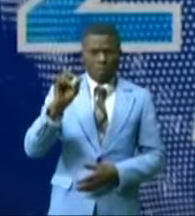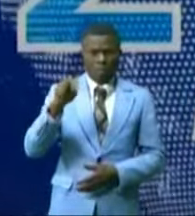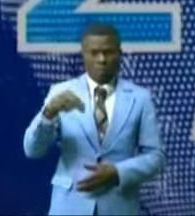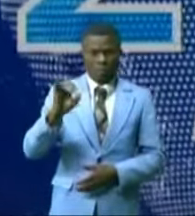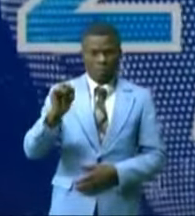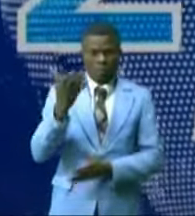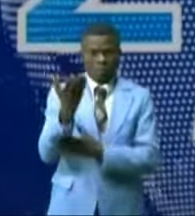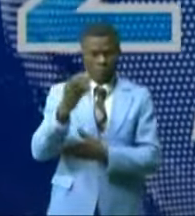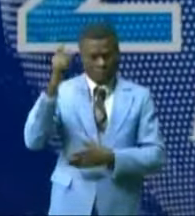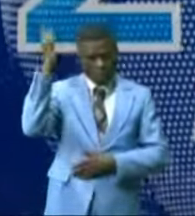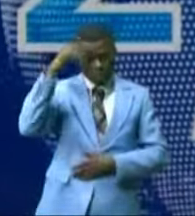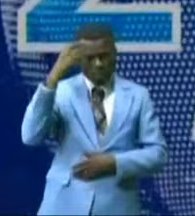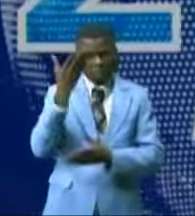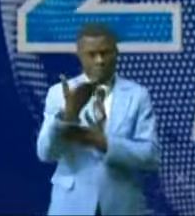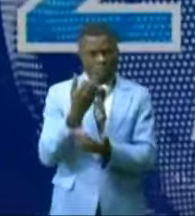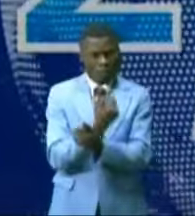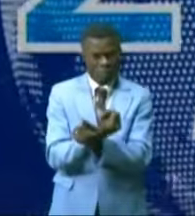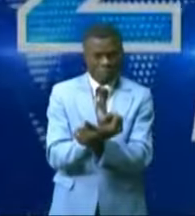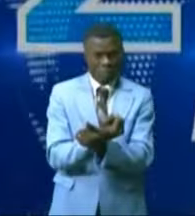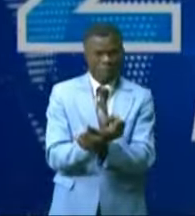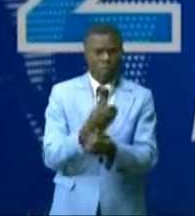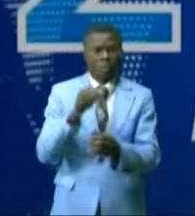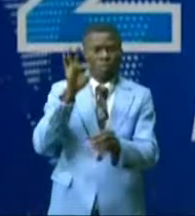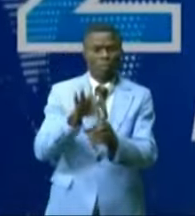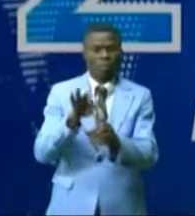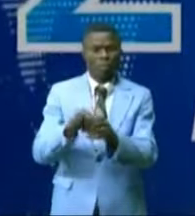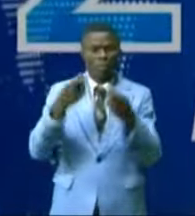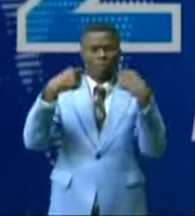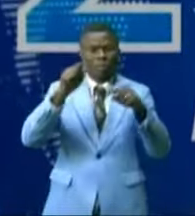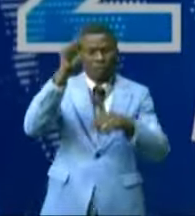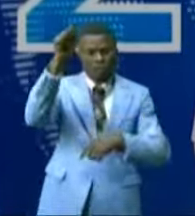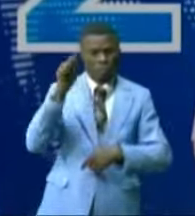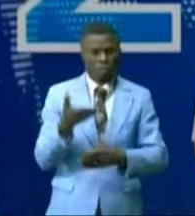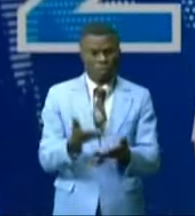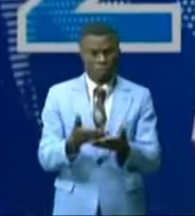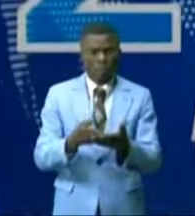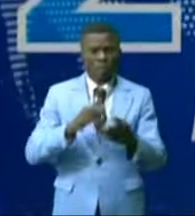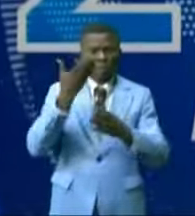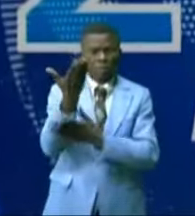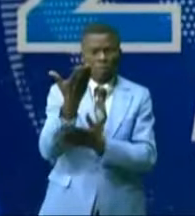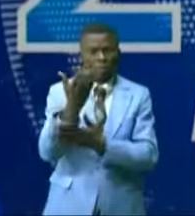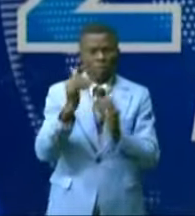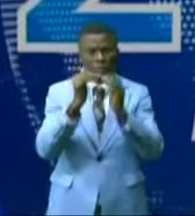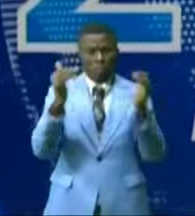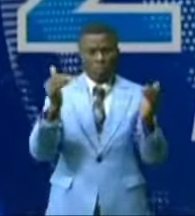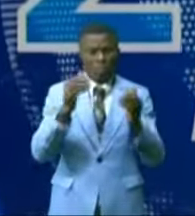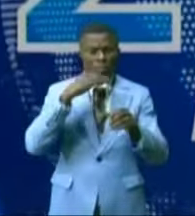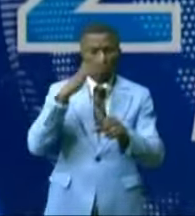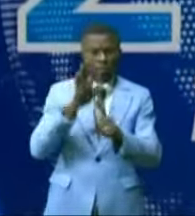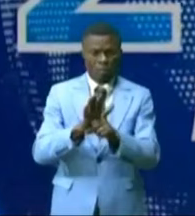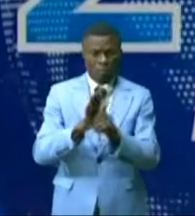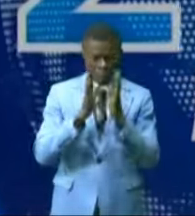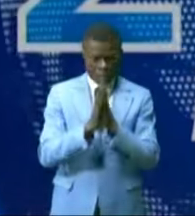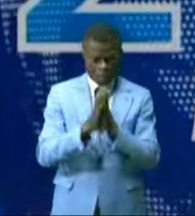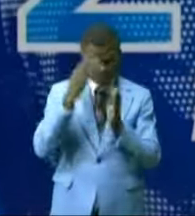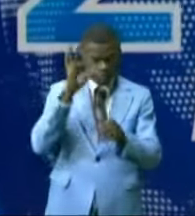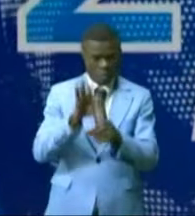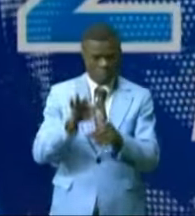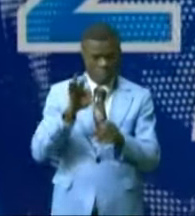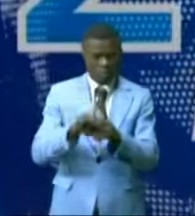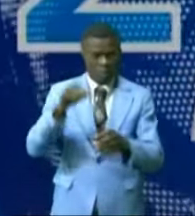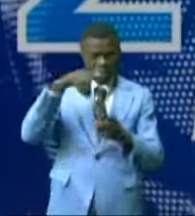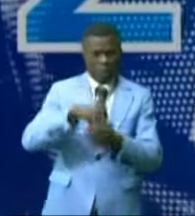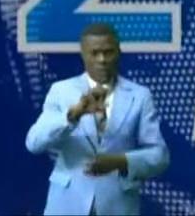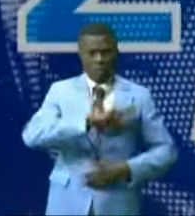sagesse et demande également de respecter les résultats des urnes. Il lance le message de paix et promet de prier pour les élections en